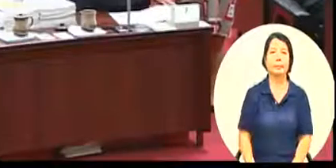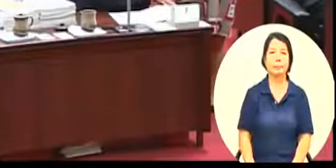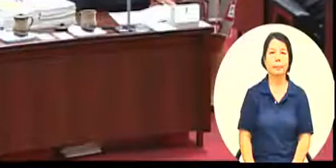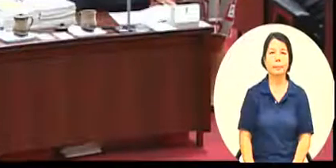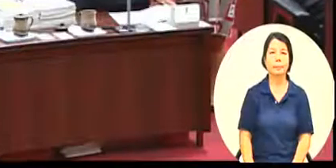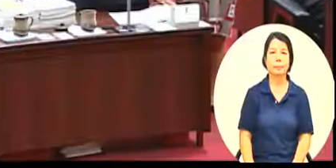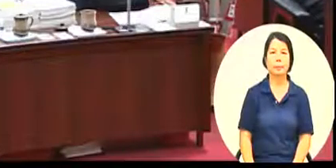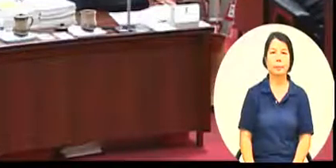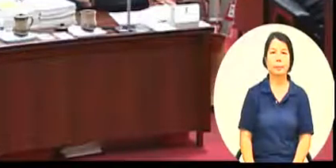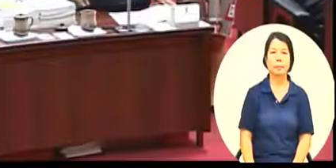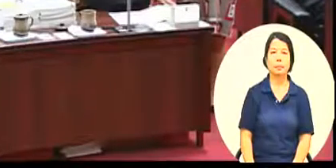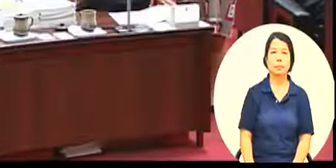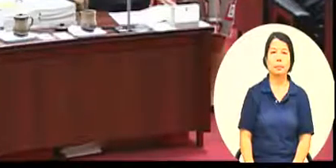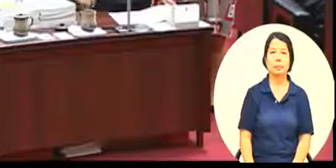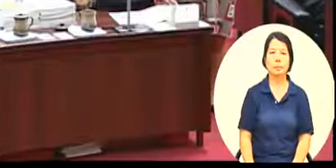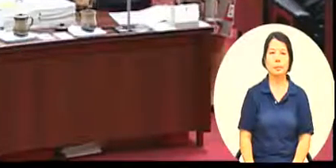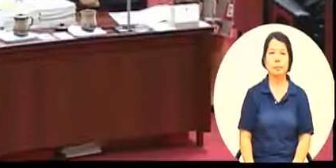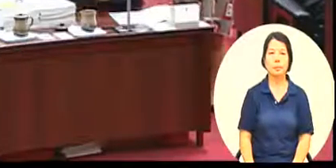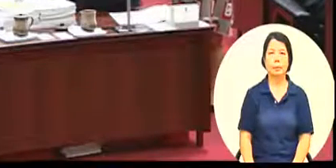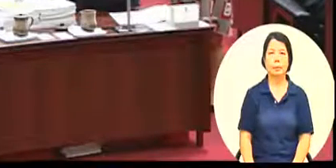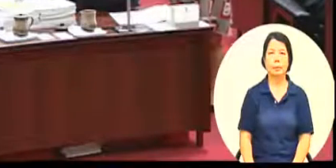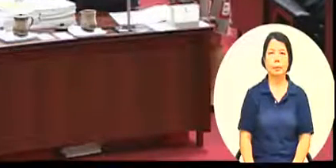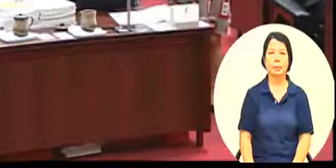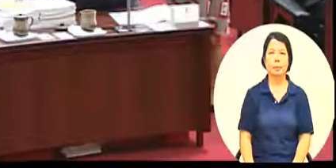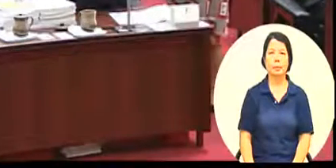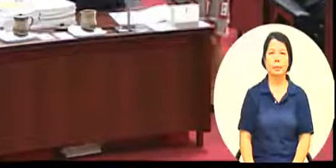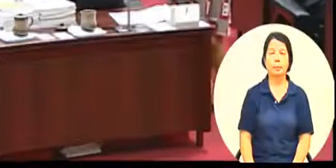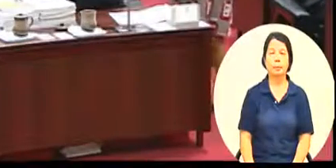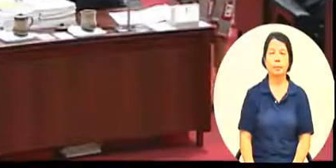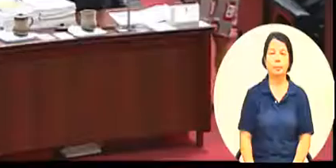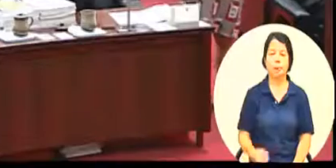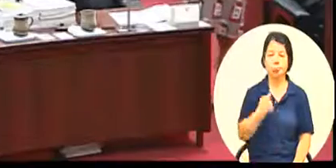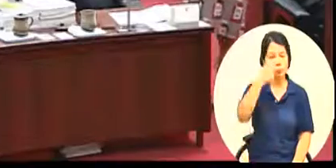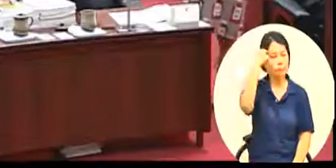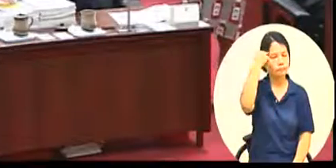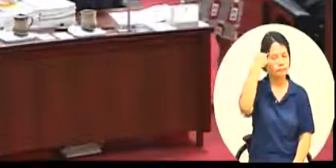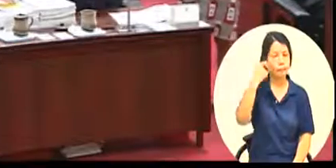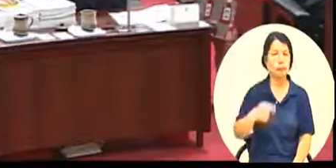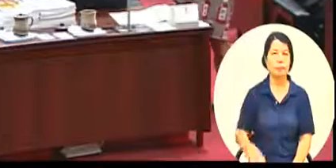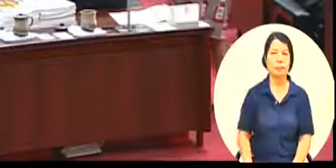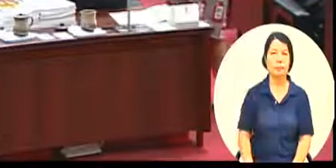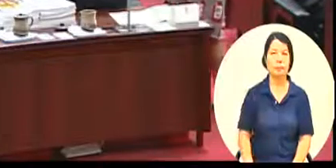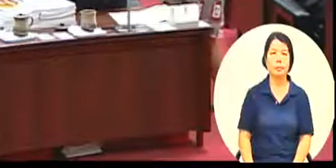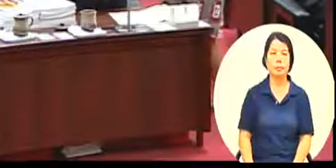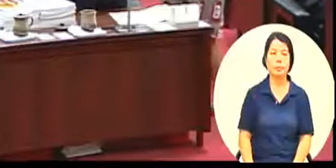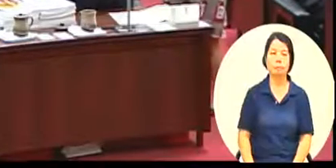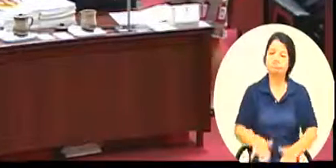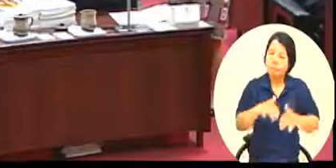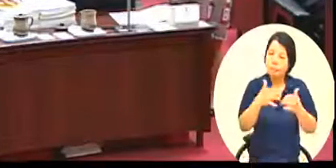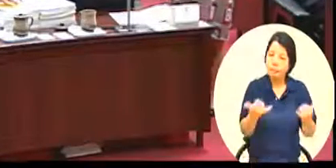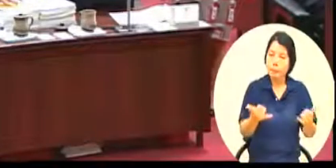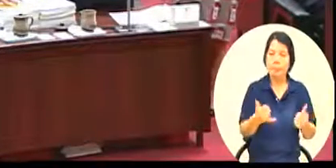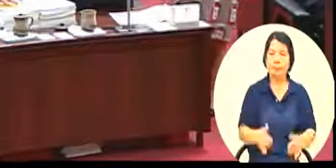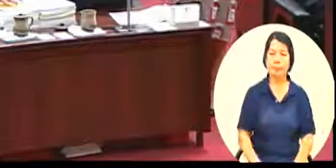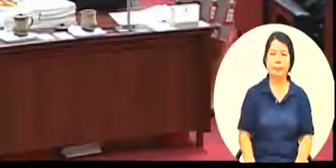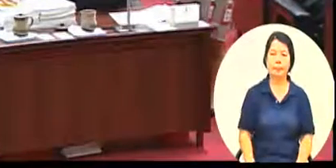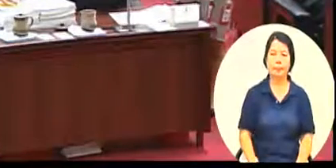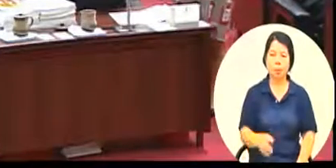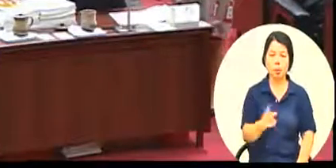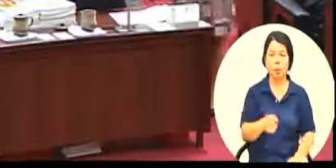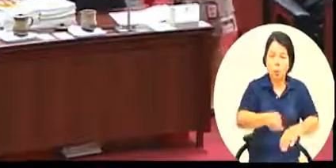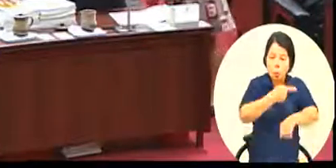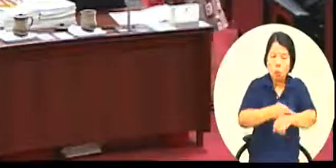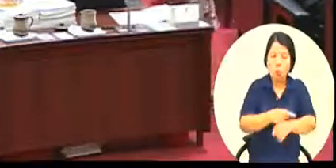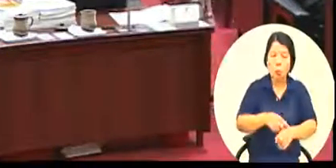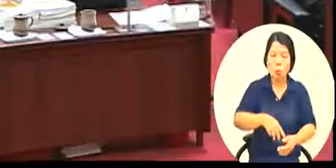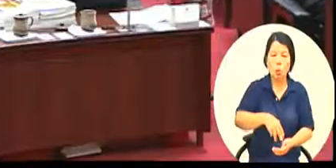钟，来请坐，来换留言。 我在想哈，大概在我们自从鼎新案